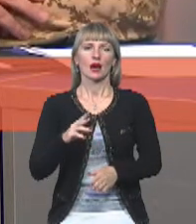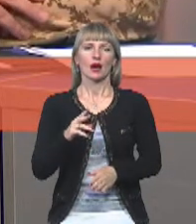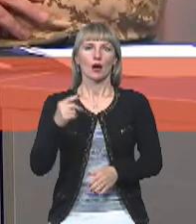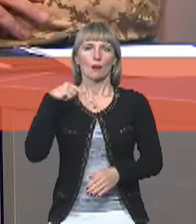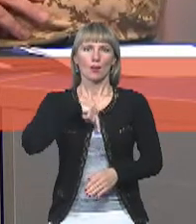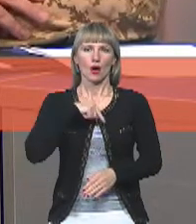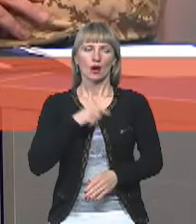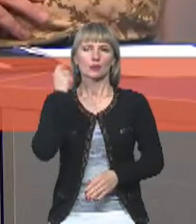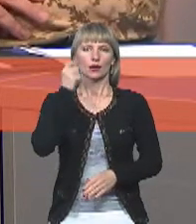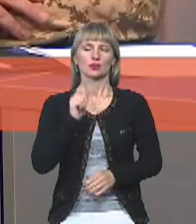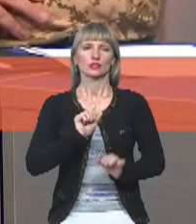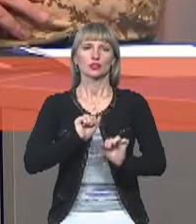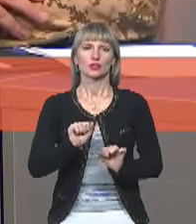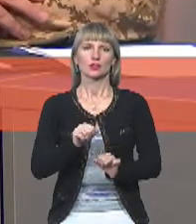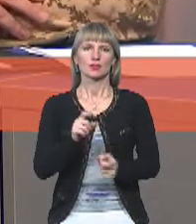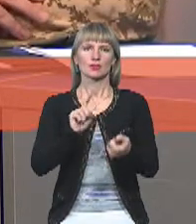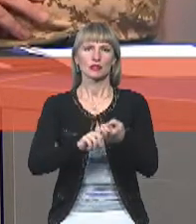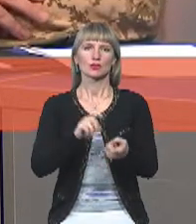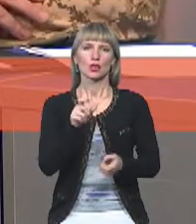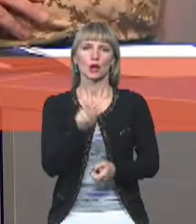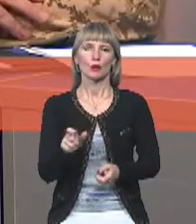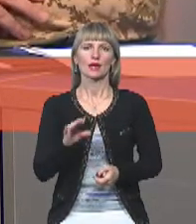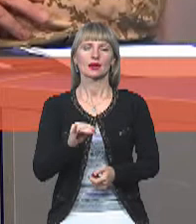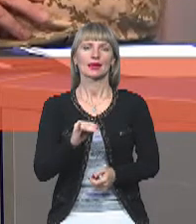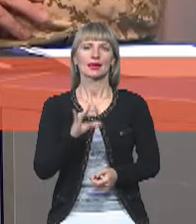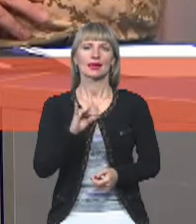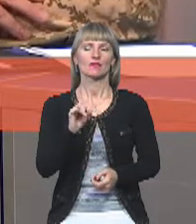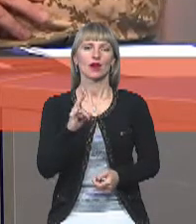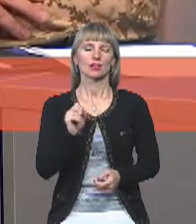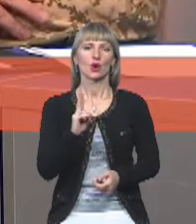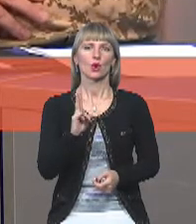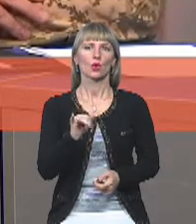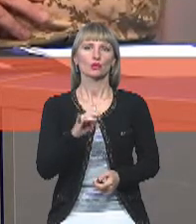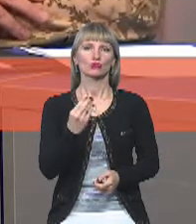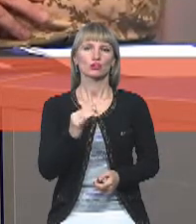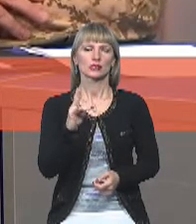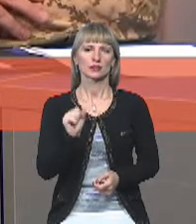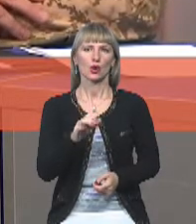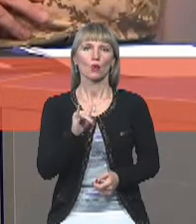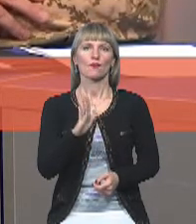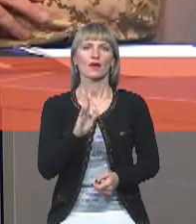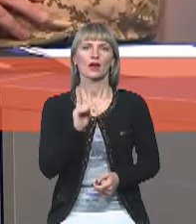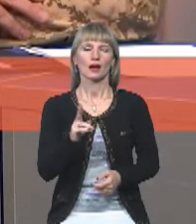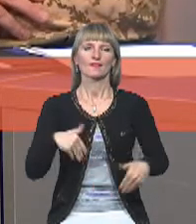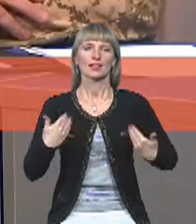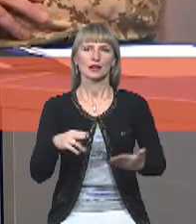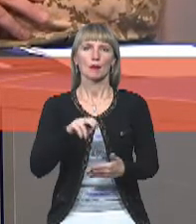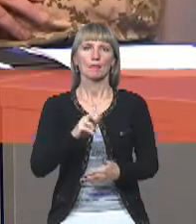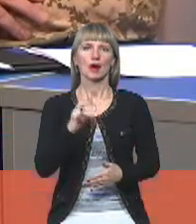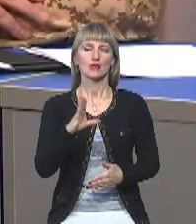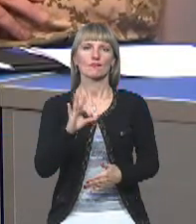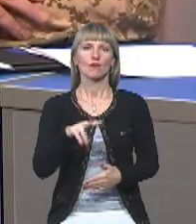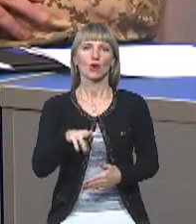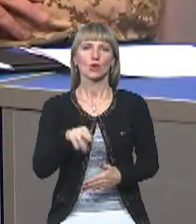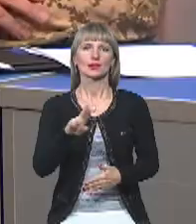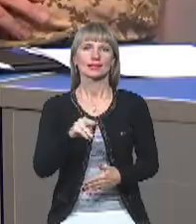зв'язків з громадськістю, та Івана Кушину, старшого офіцера відділу територіальної оборони Запорізького ОВК. Вітаю, пане Володимир, вітаю, пане Іване, в нашій